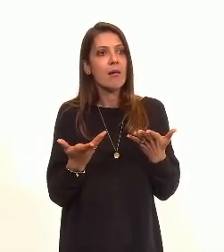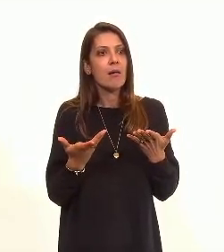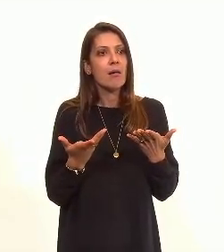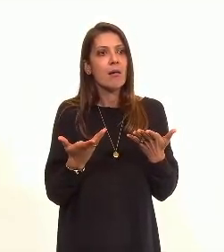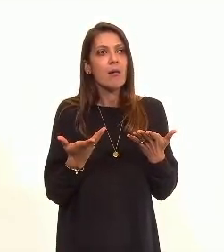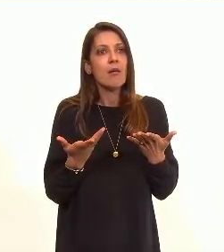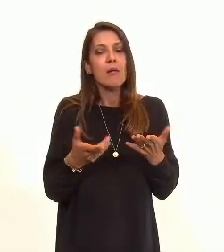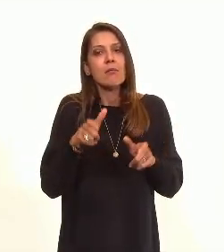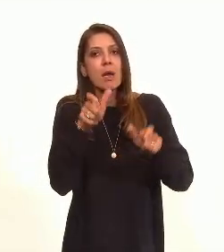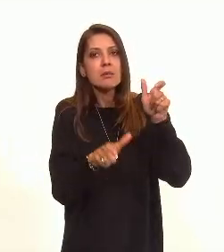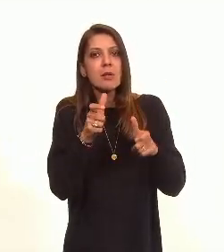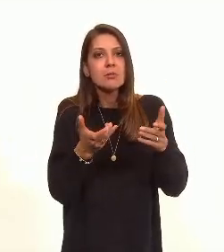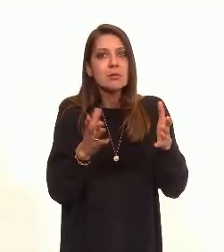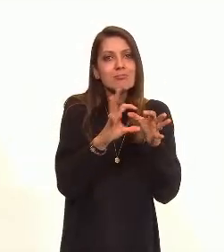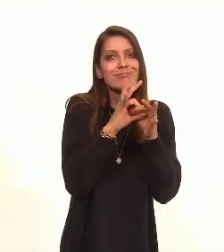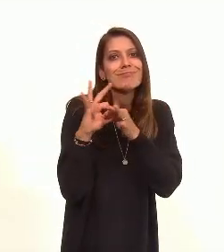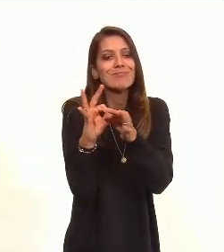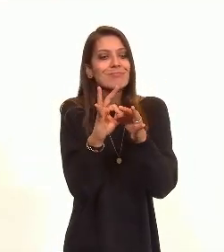d'amitié, disons.